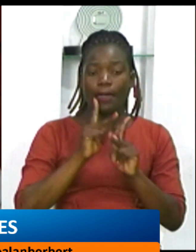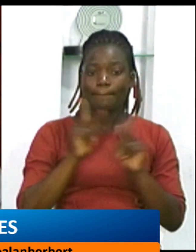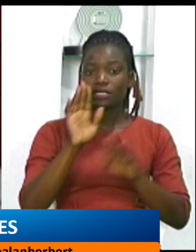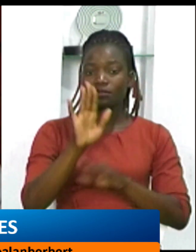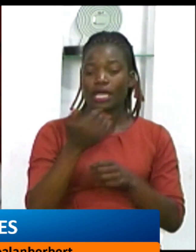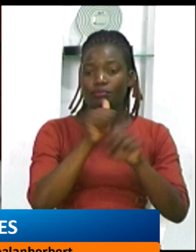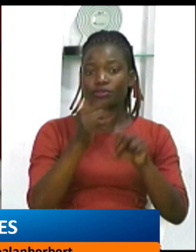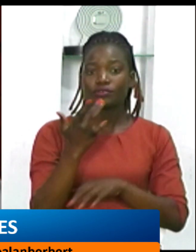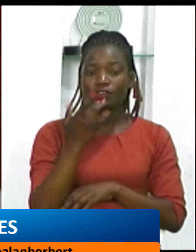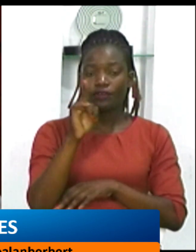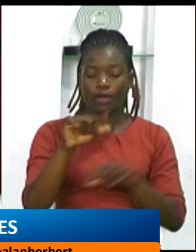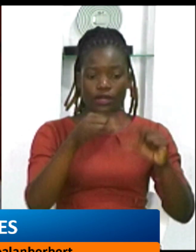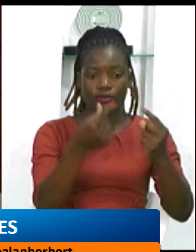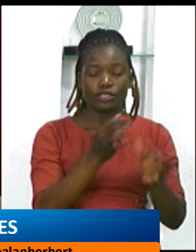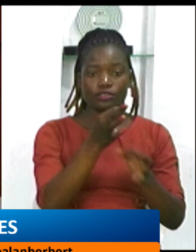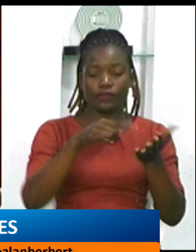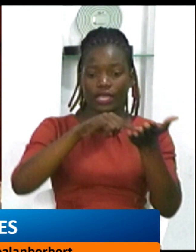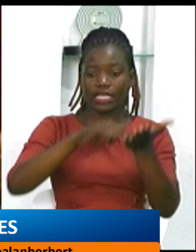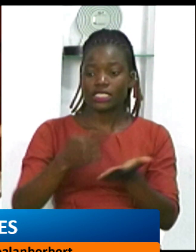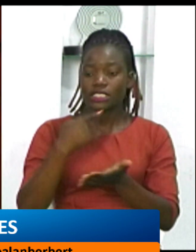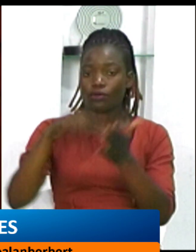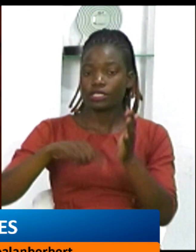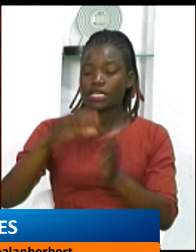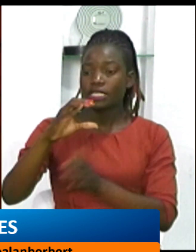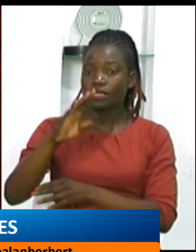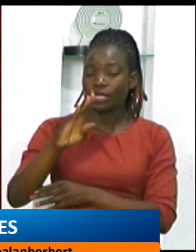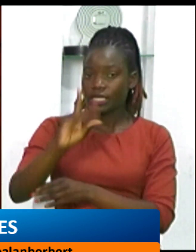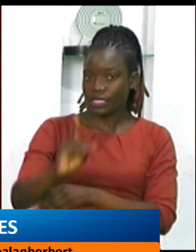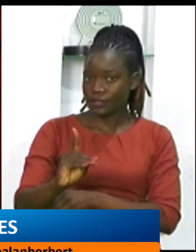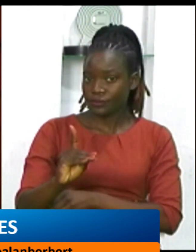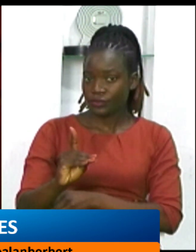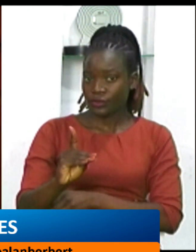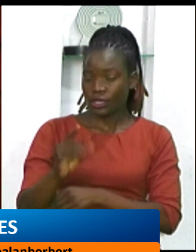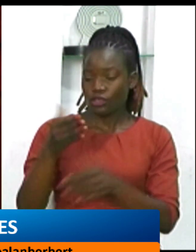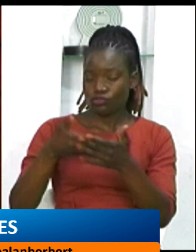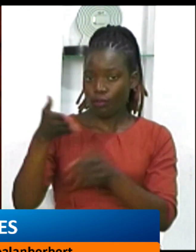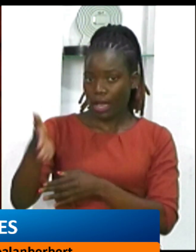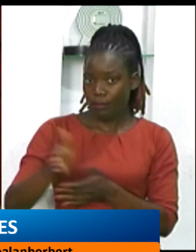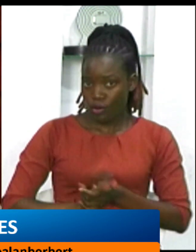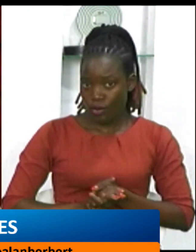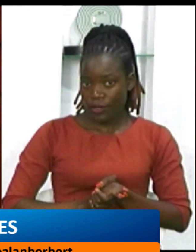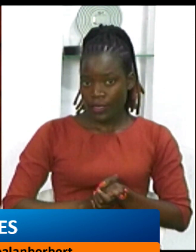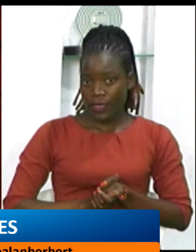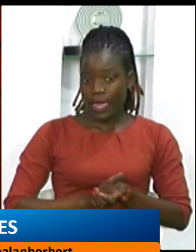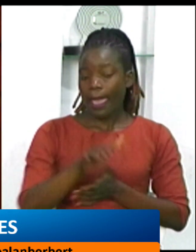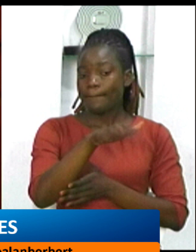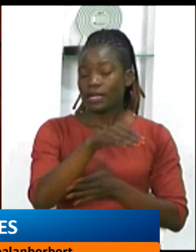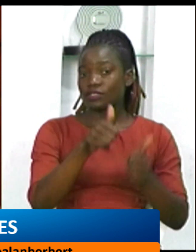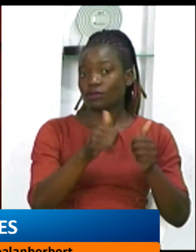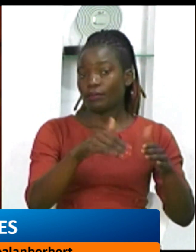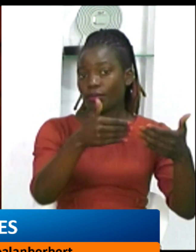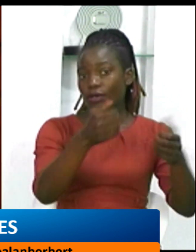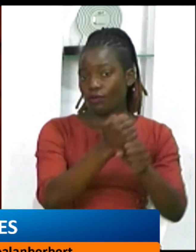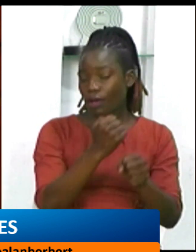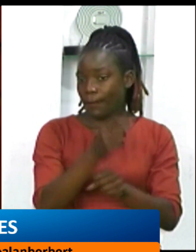another. So niki-insist hapa CBD ni kukuja hivi, muache hapo. Pali mmepatiwa mfanye kazi, mfanye.